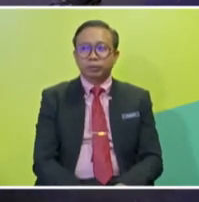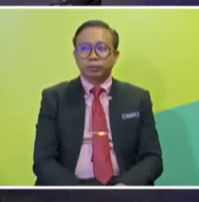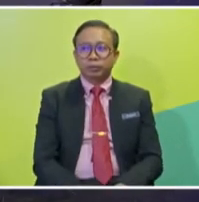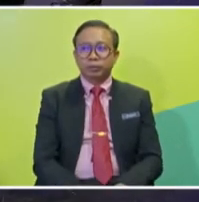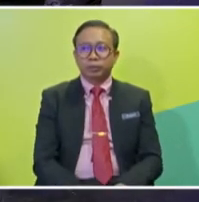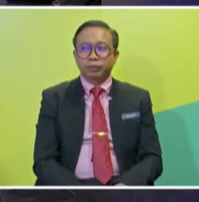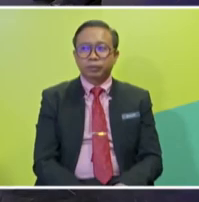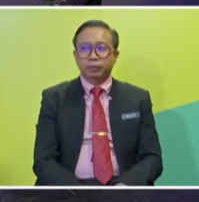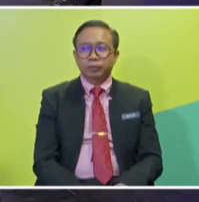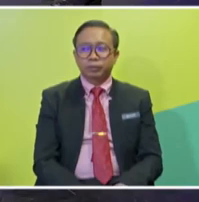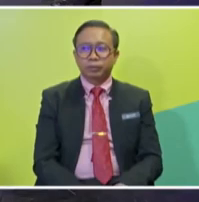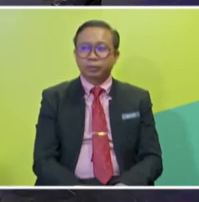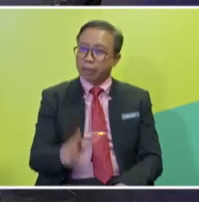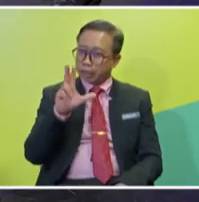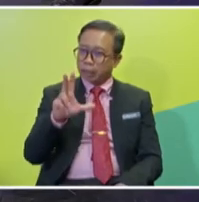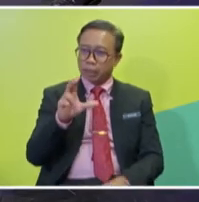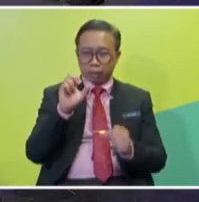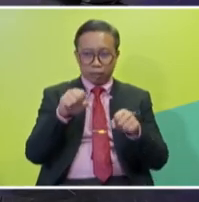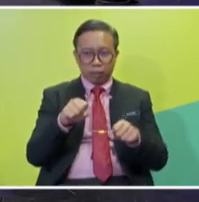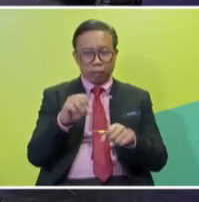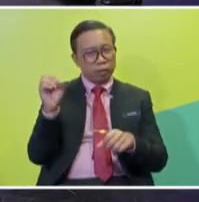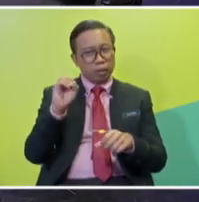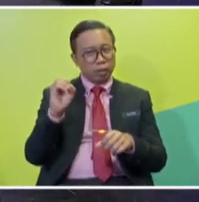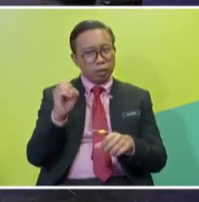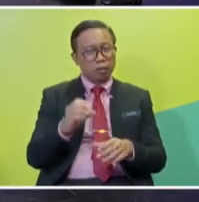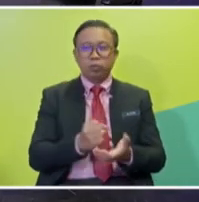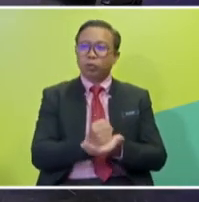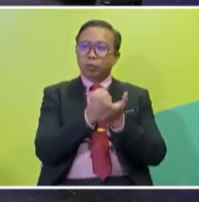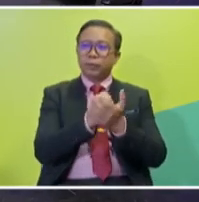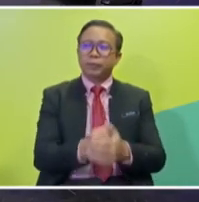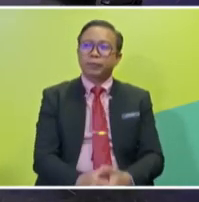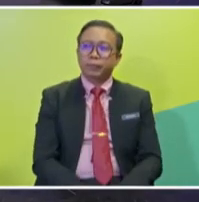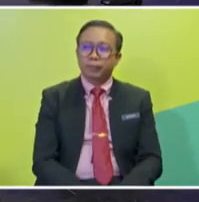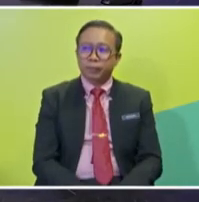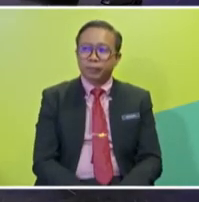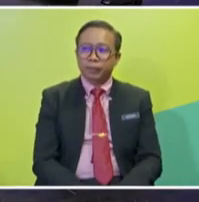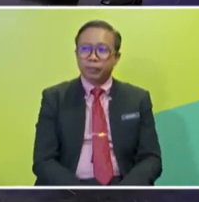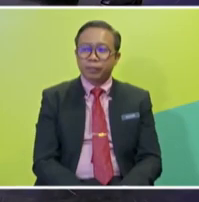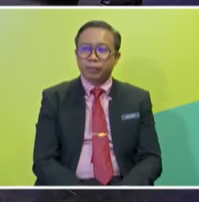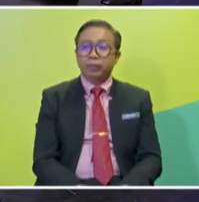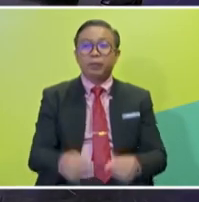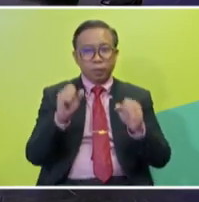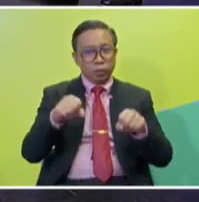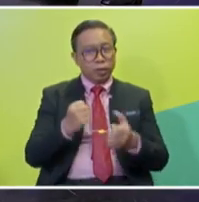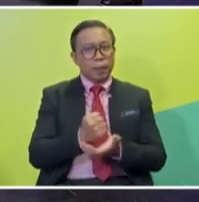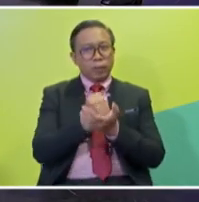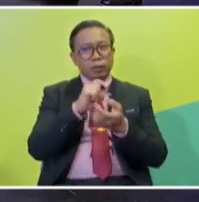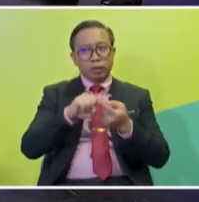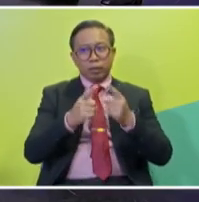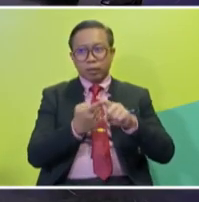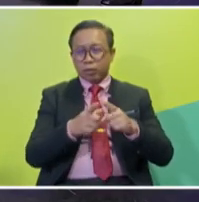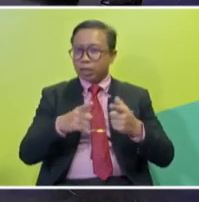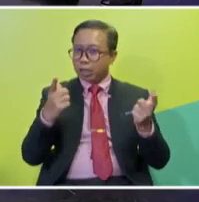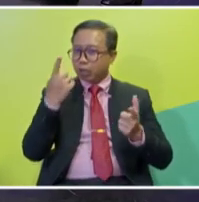Seperti yang saya jelaskan tiga boleh buat tanpa bantuan keris Boleh bantu kawan-kawan yang lain untuk